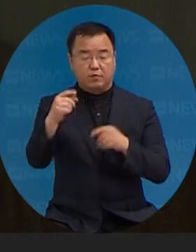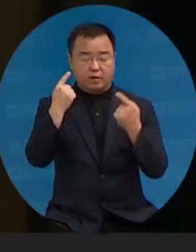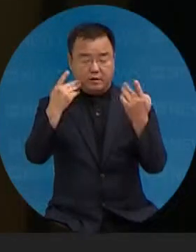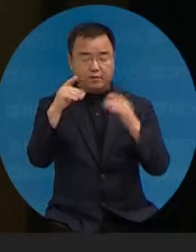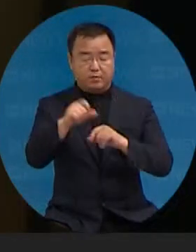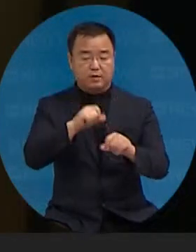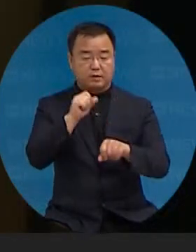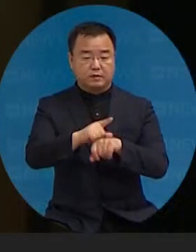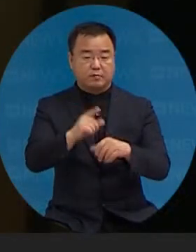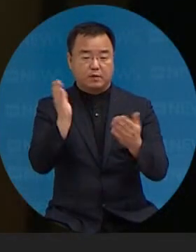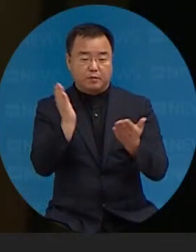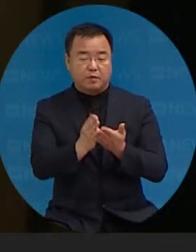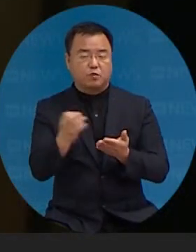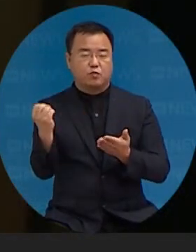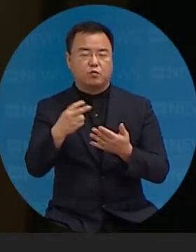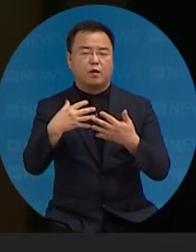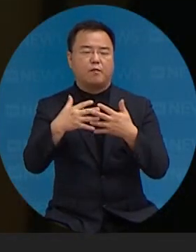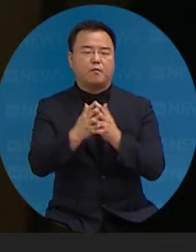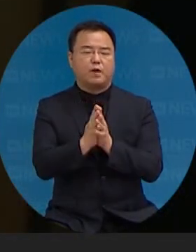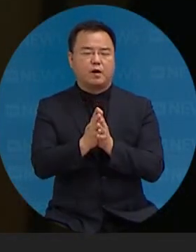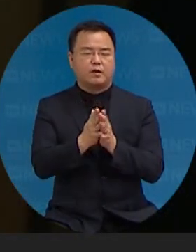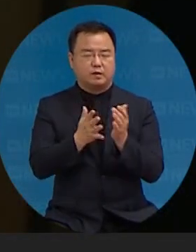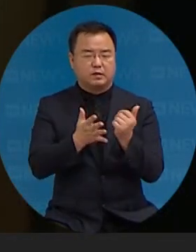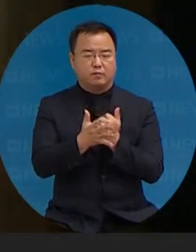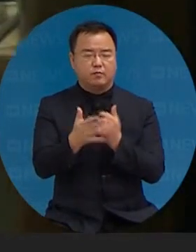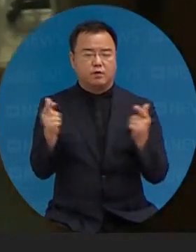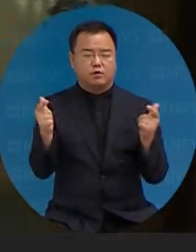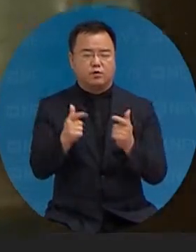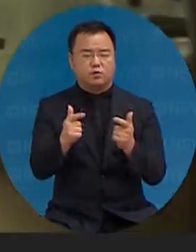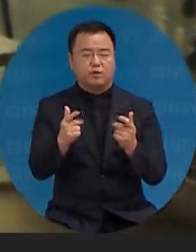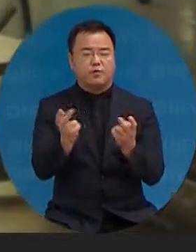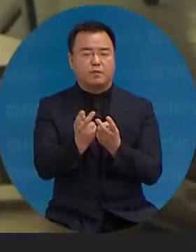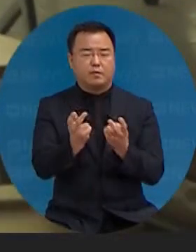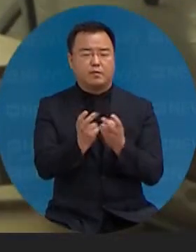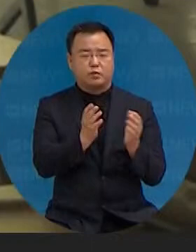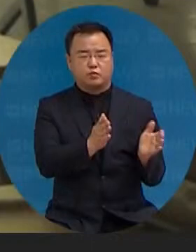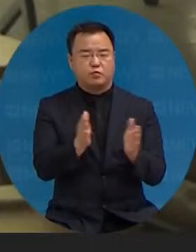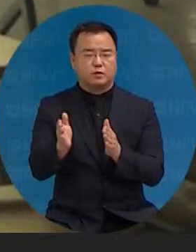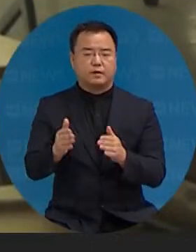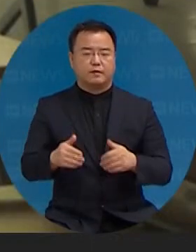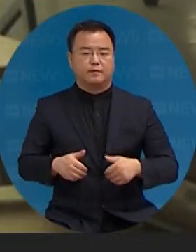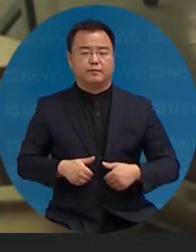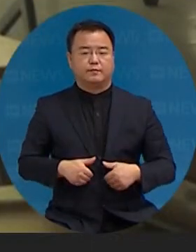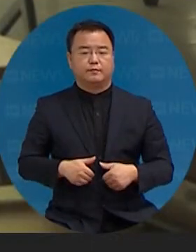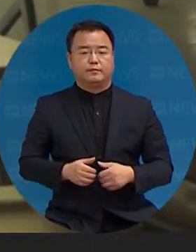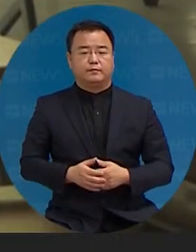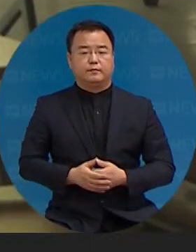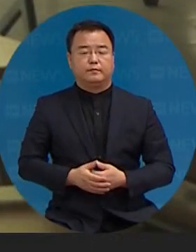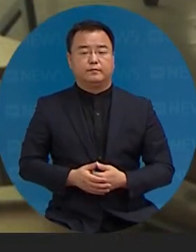배교의 후유증을 줄일 수 있는 장기적 대책 마련이 시급합니다 ebs 뉴스 차원 합니다